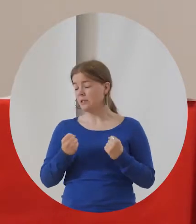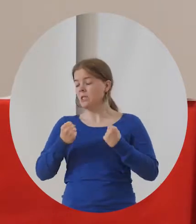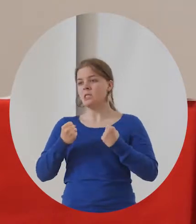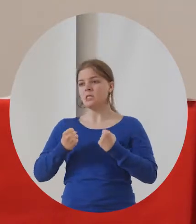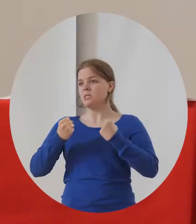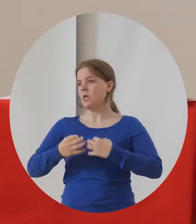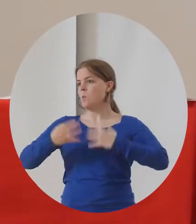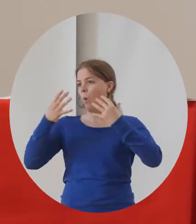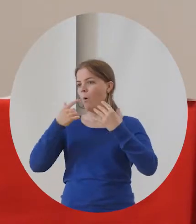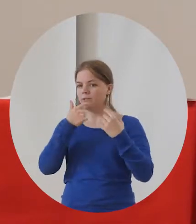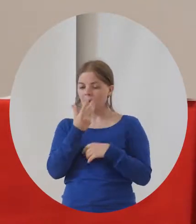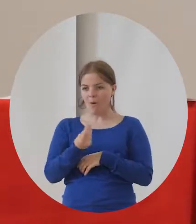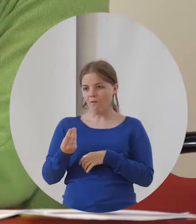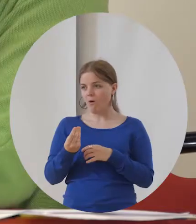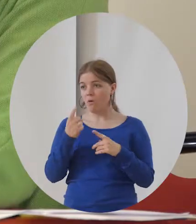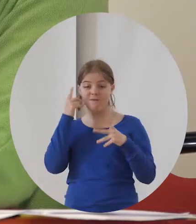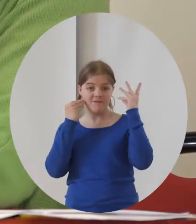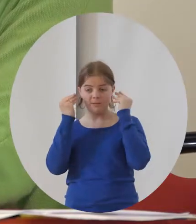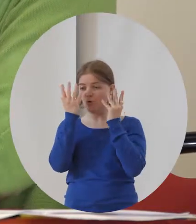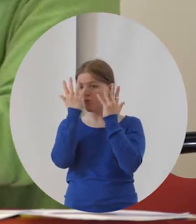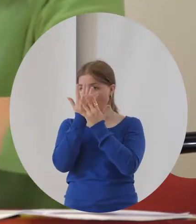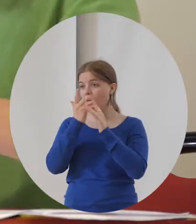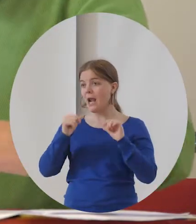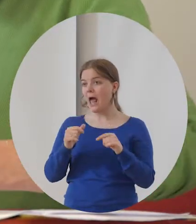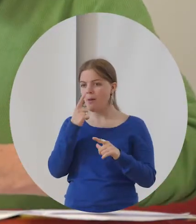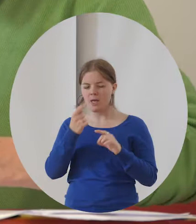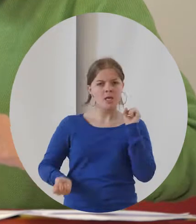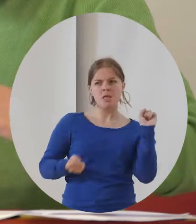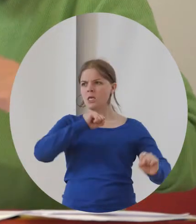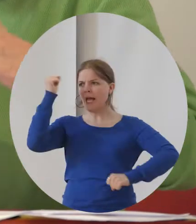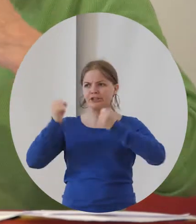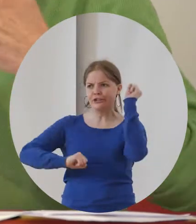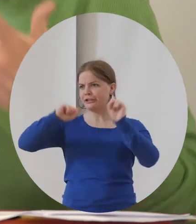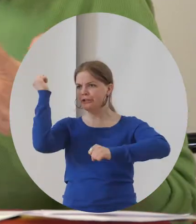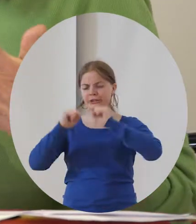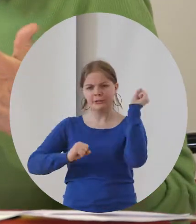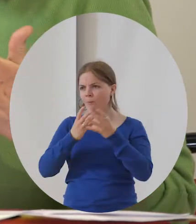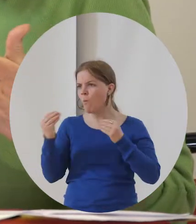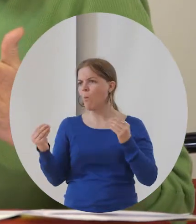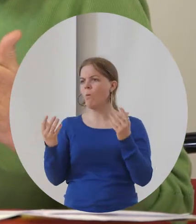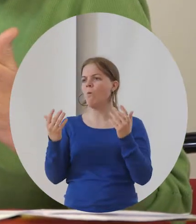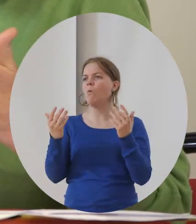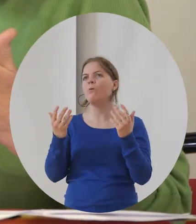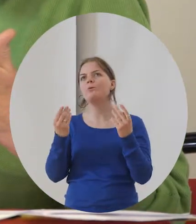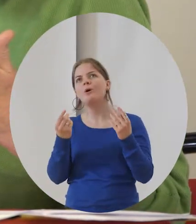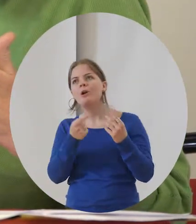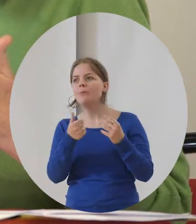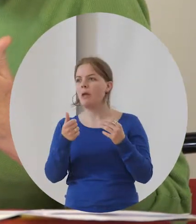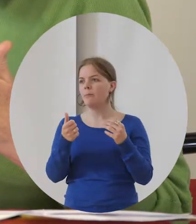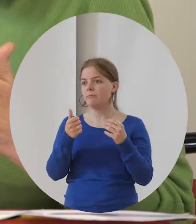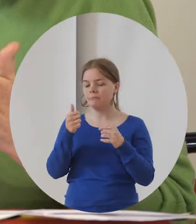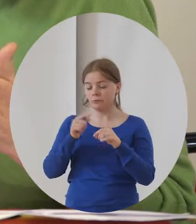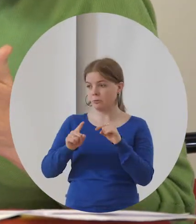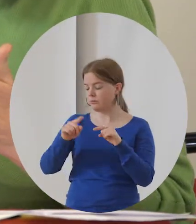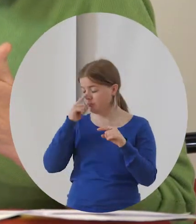l'hypertonicité, c'est-à-dire qu'en fin de compte, des enfants qui ont des troubles vestibulaires, mais qui sont super agités, qui vont faire des